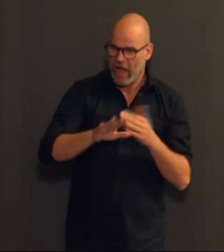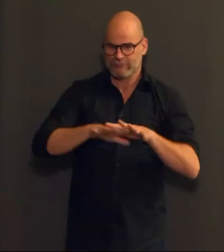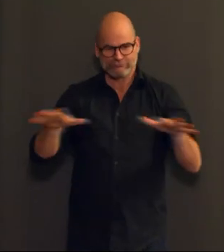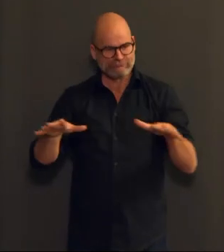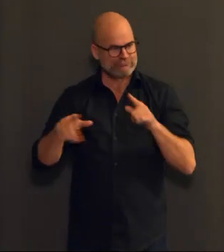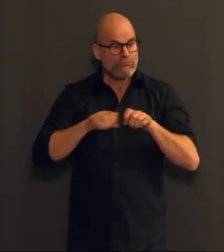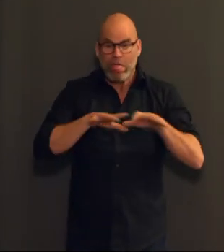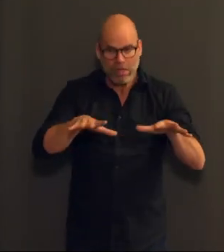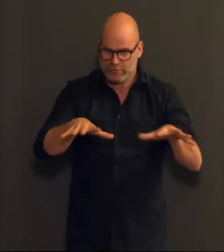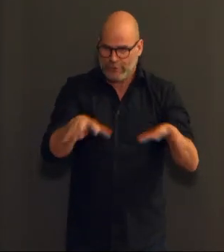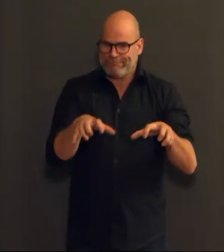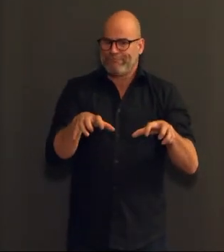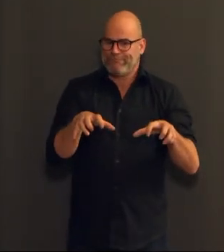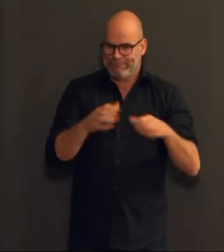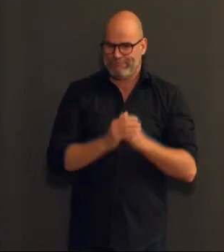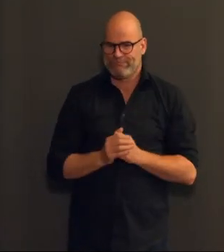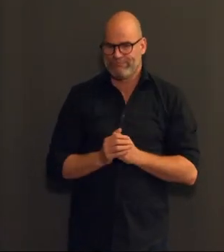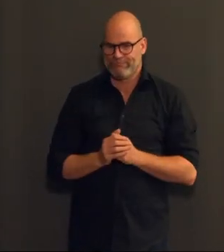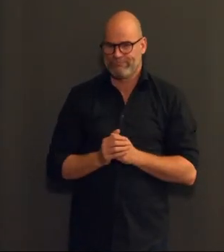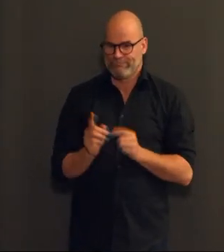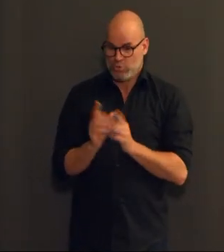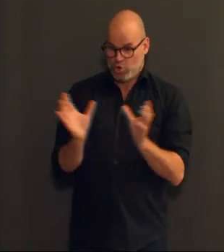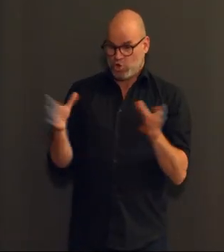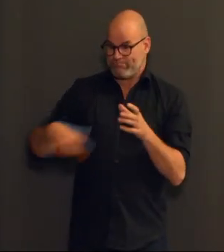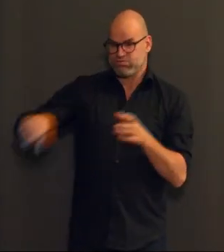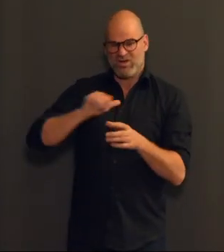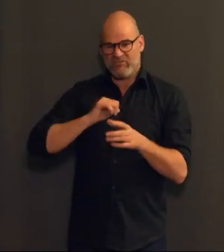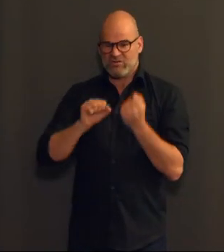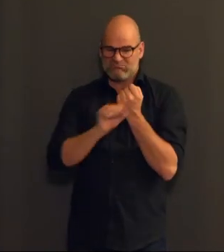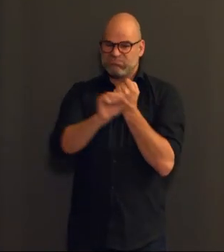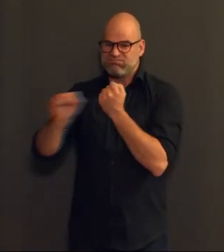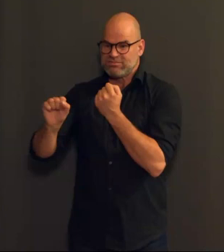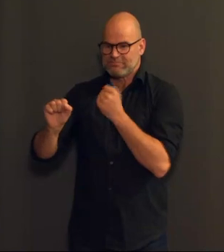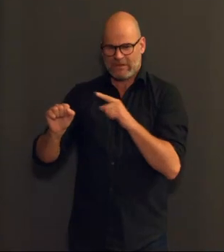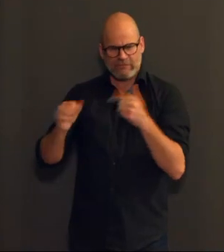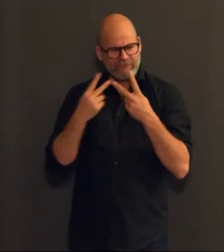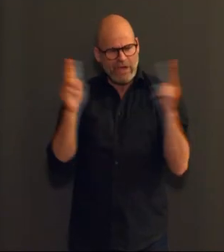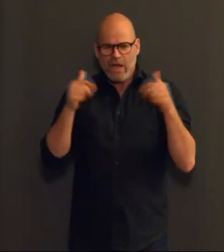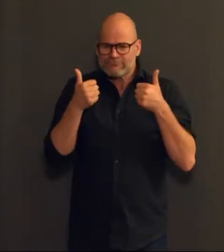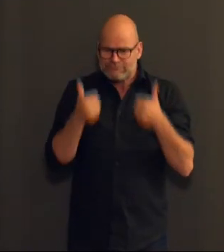groepsimmuniteit wordt bereikt. Ik dank u voor uw aandacht.